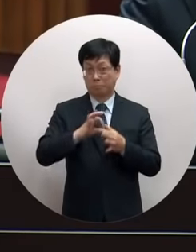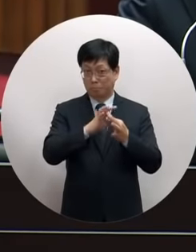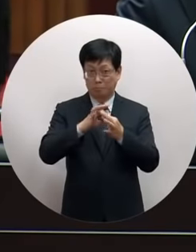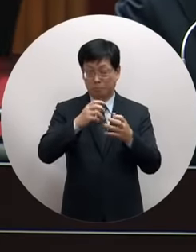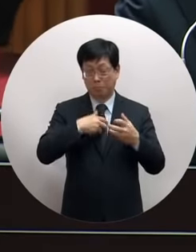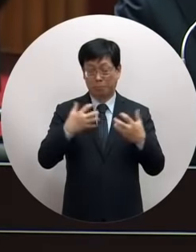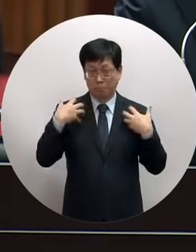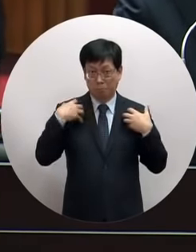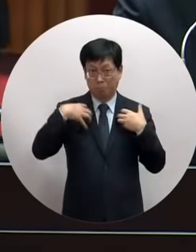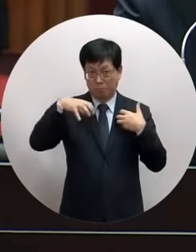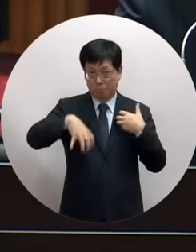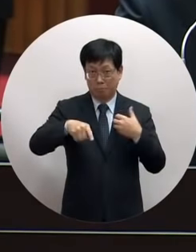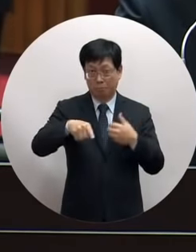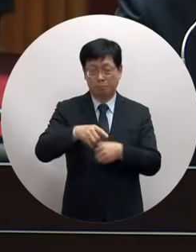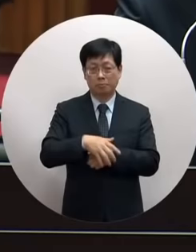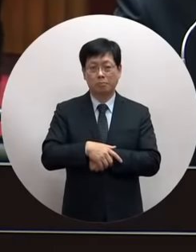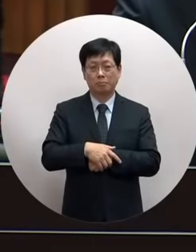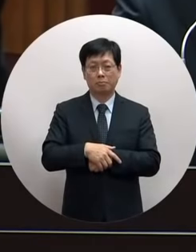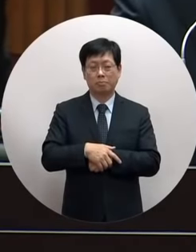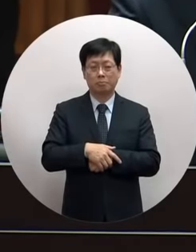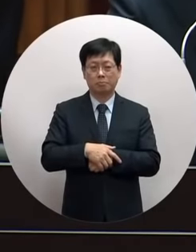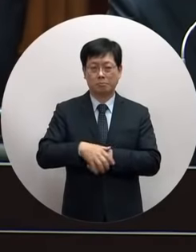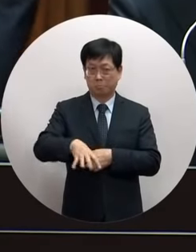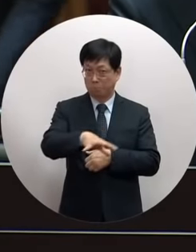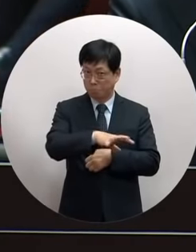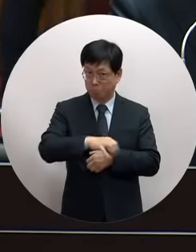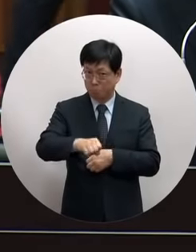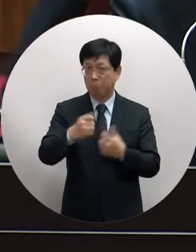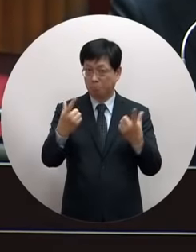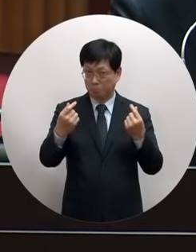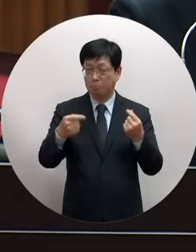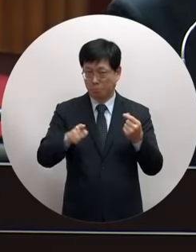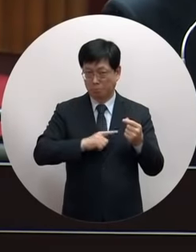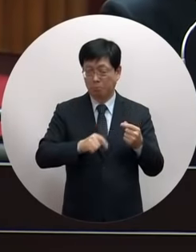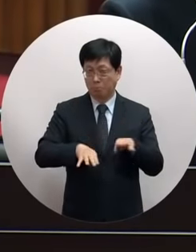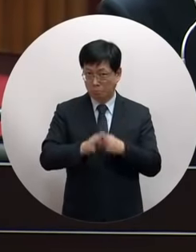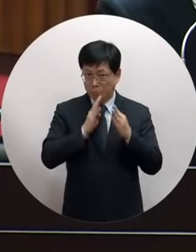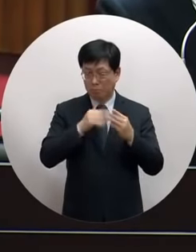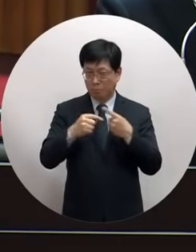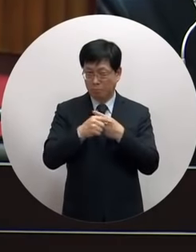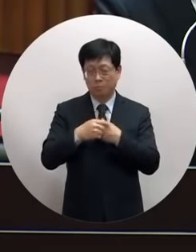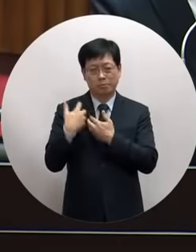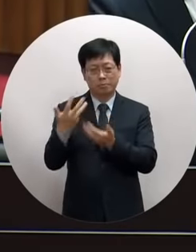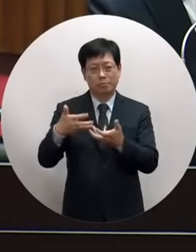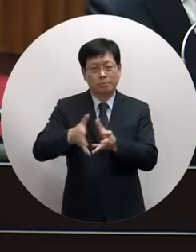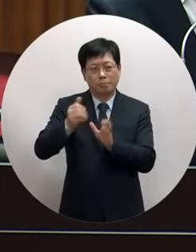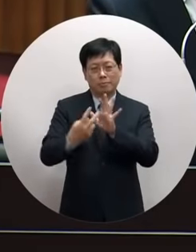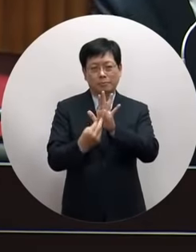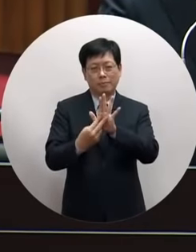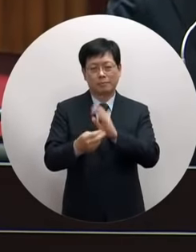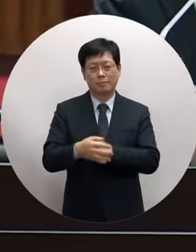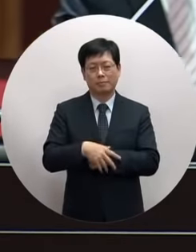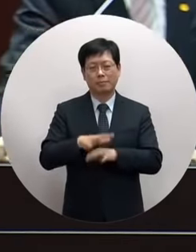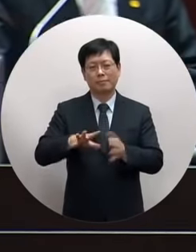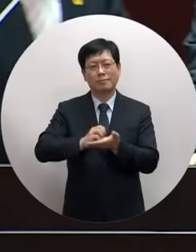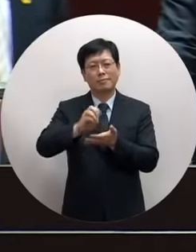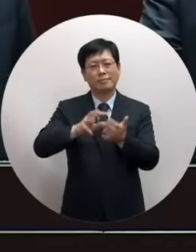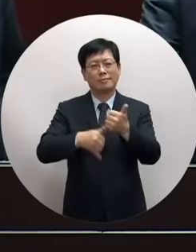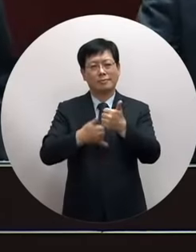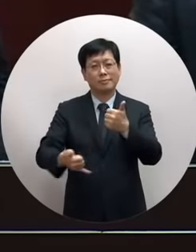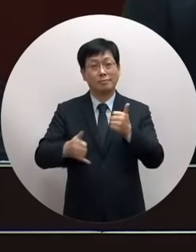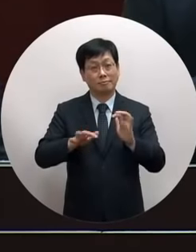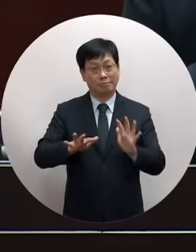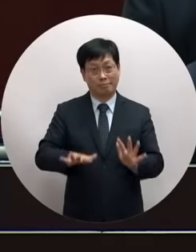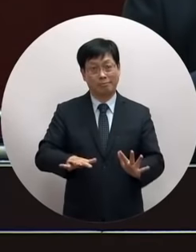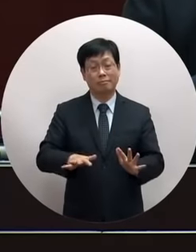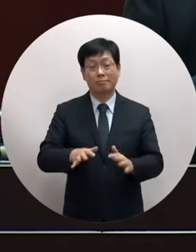关的部位就这个整个也有在这一方面进行，我请部长给你说明。 好，我跟委员报告一下，我们